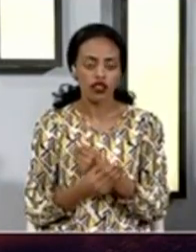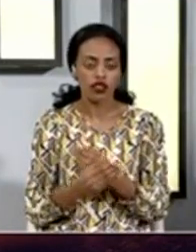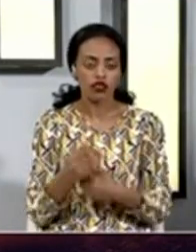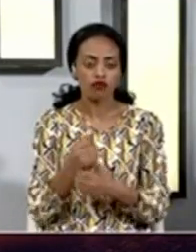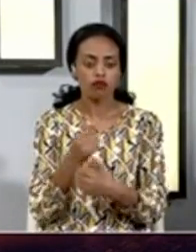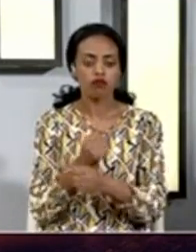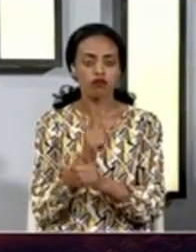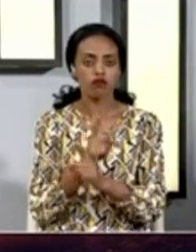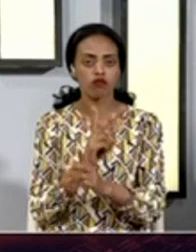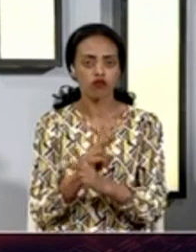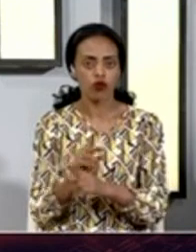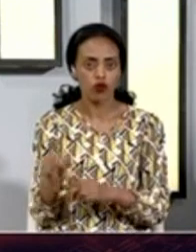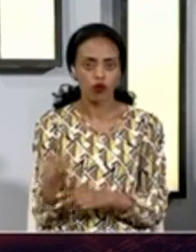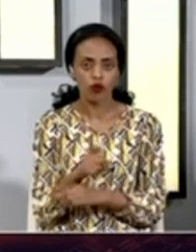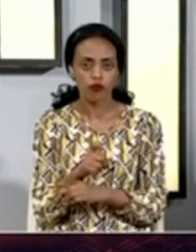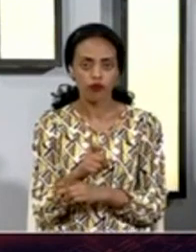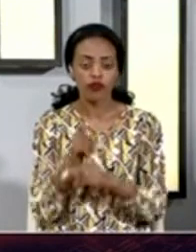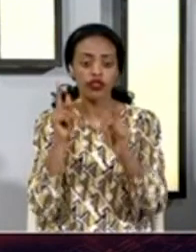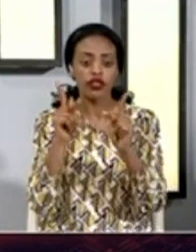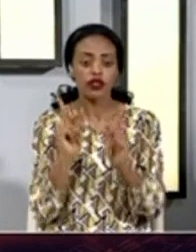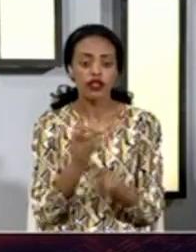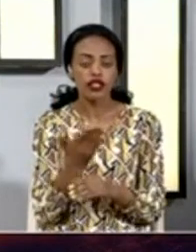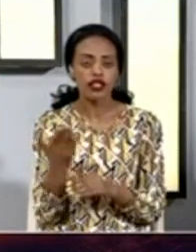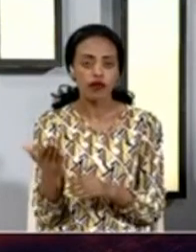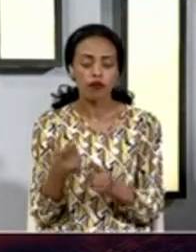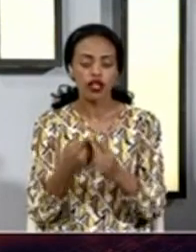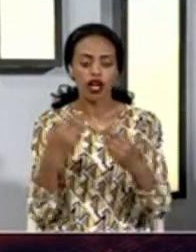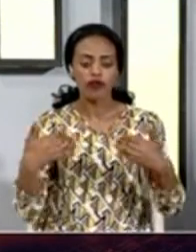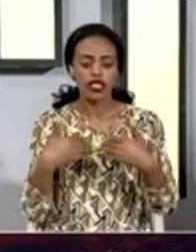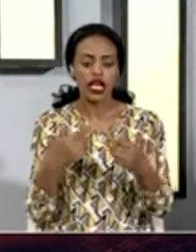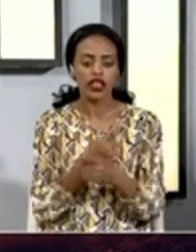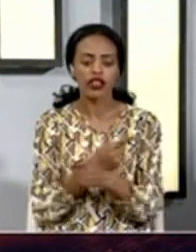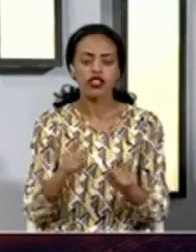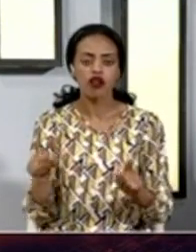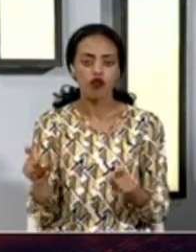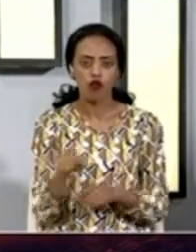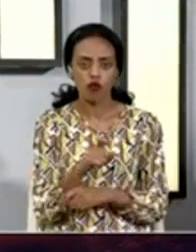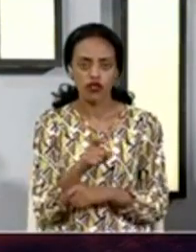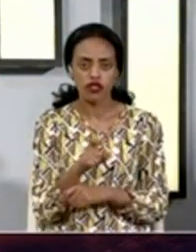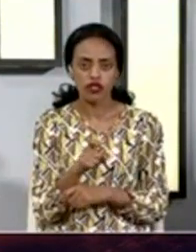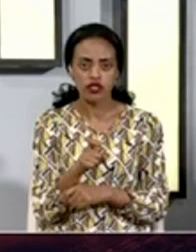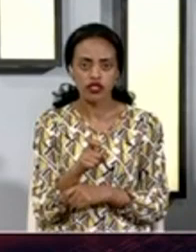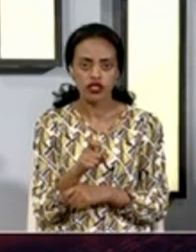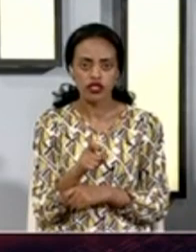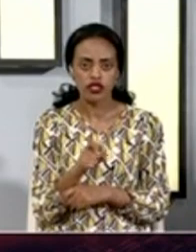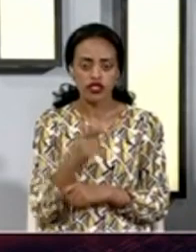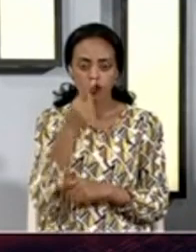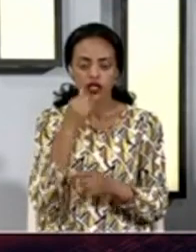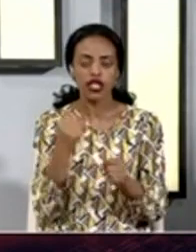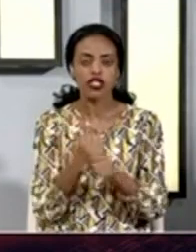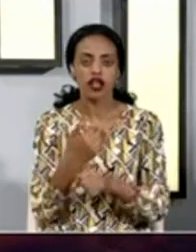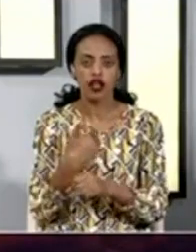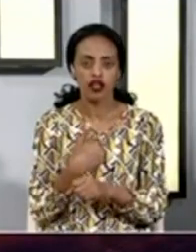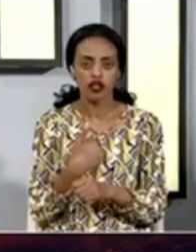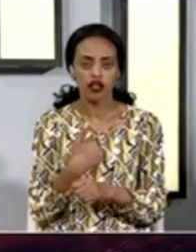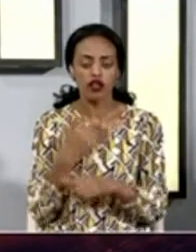ክኸውን እቲ ሕብረተሰብ ካብ ስግኣት ነፃ ክኸውን ምእንቲ ዓሊና ኢና ንሰርሕ ዘለና ማለት